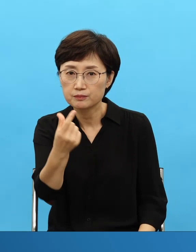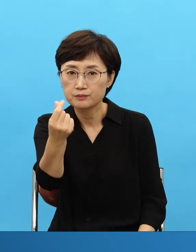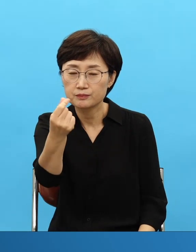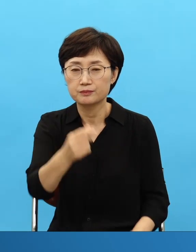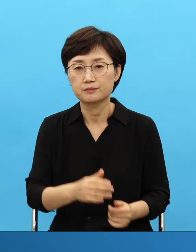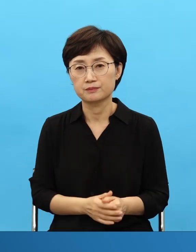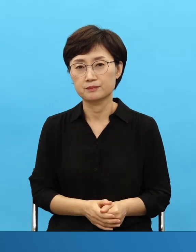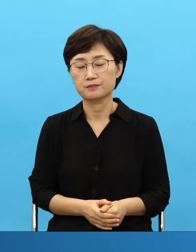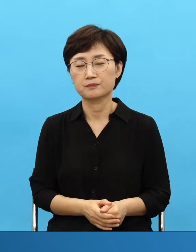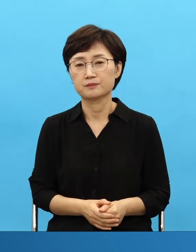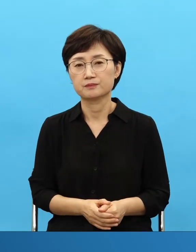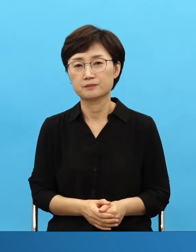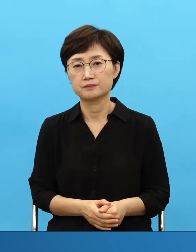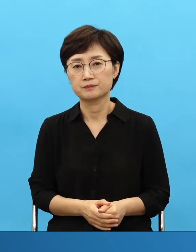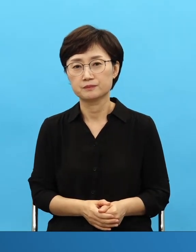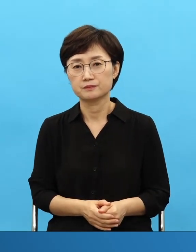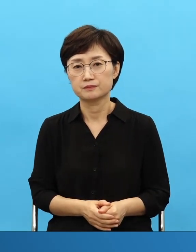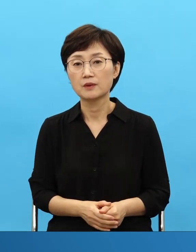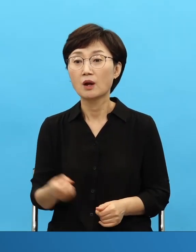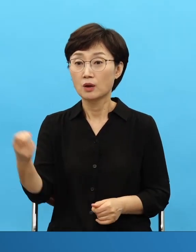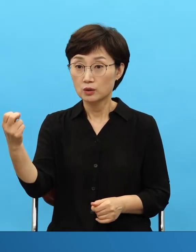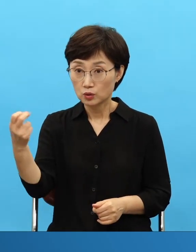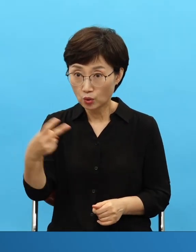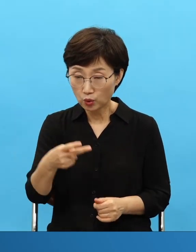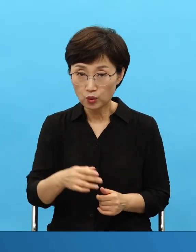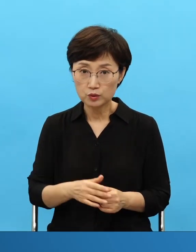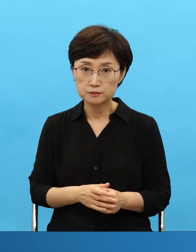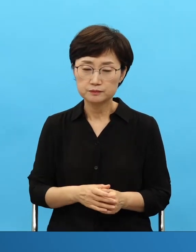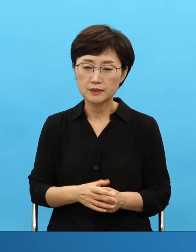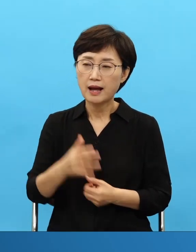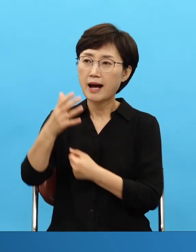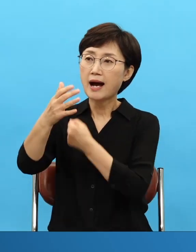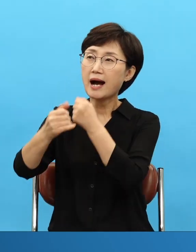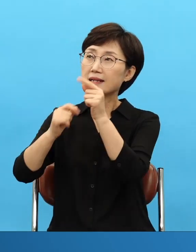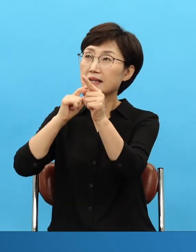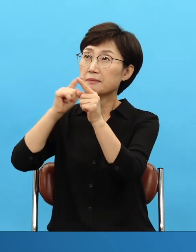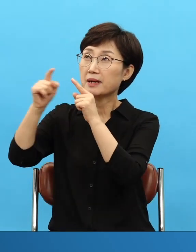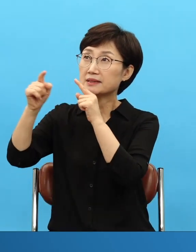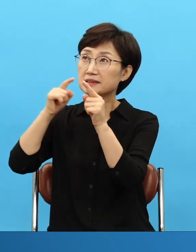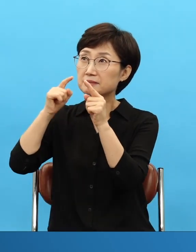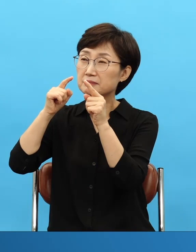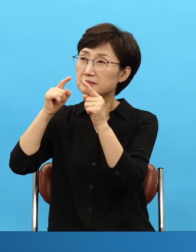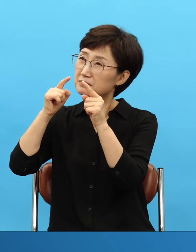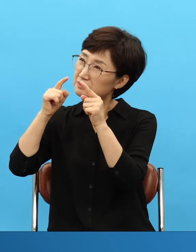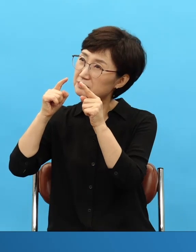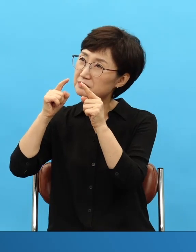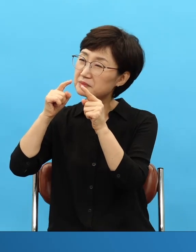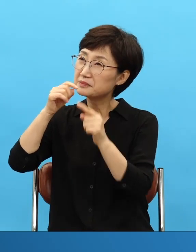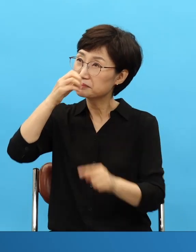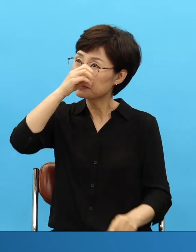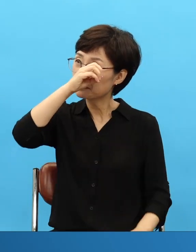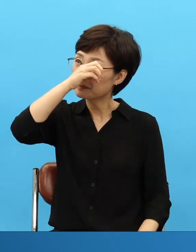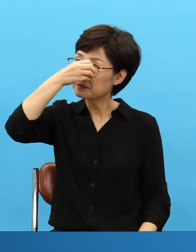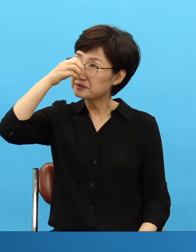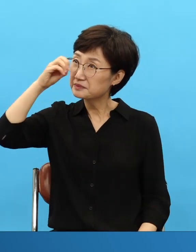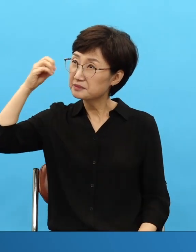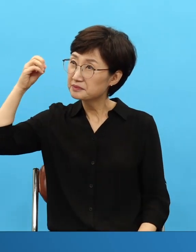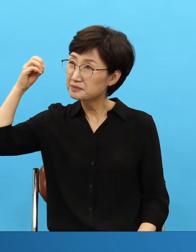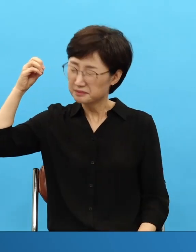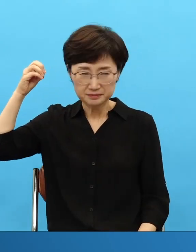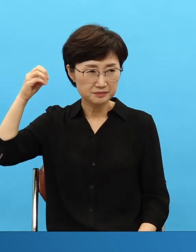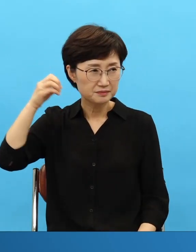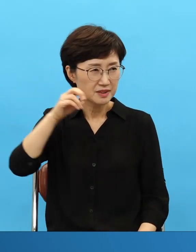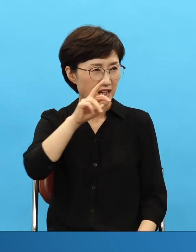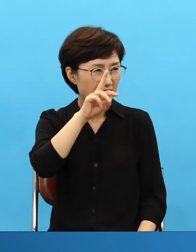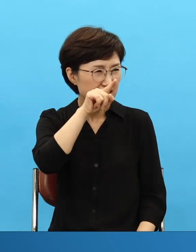또 사람들은요, 살리는 하나님의 말씀은 잘 안 붙잡아요. 그런데 틀린 말들을 얼마나 잘